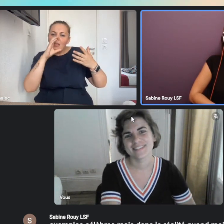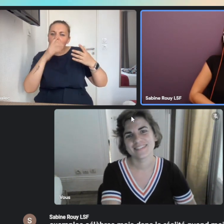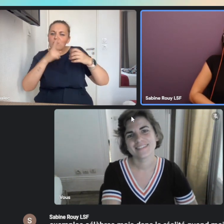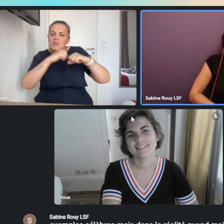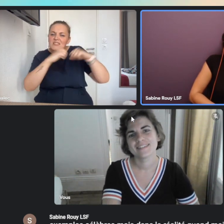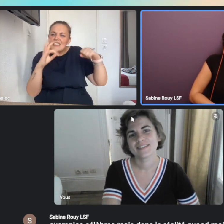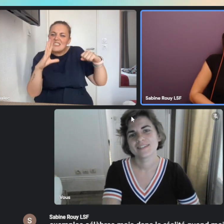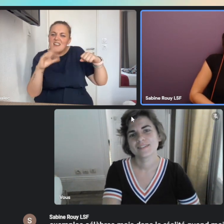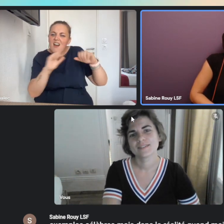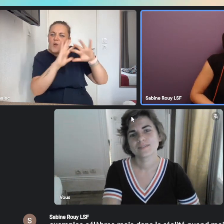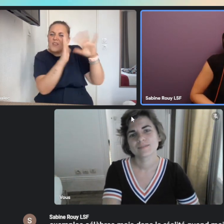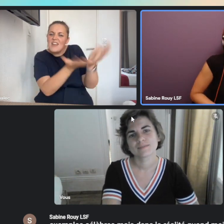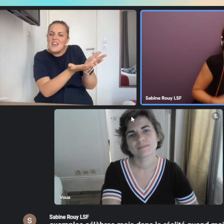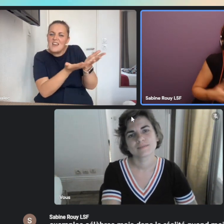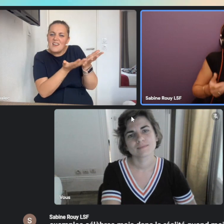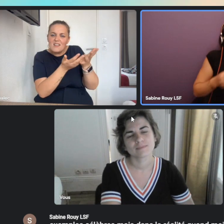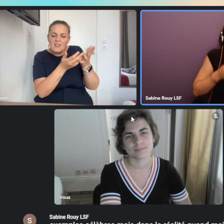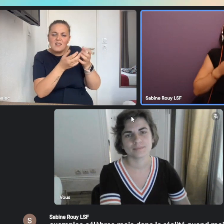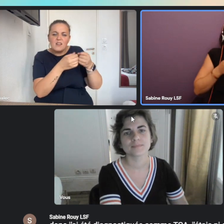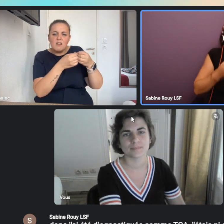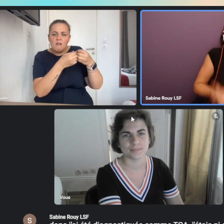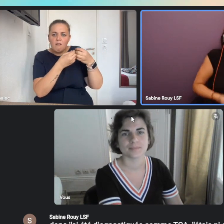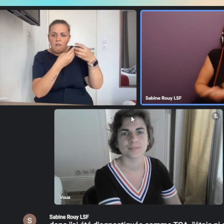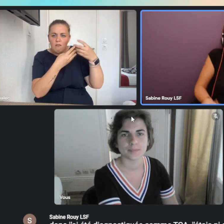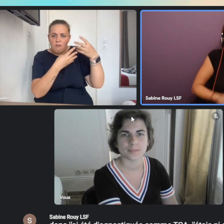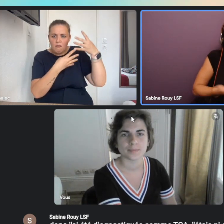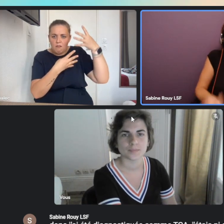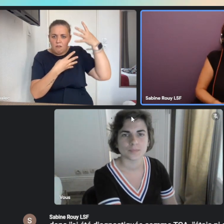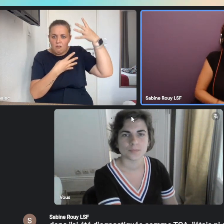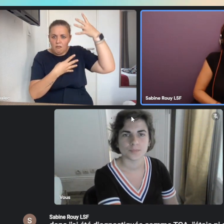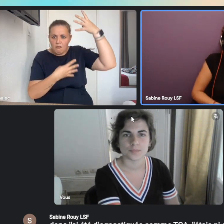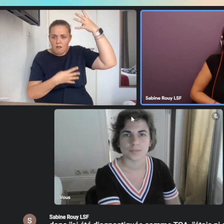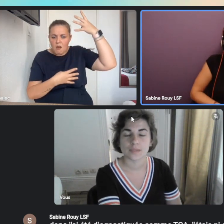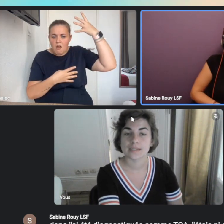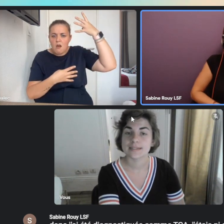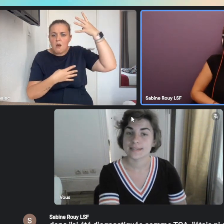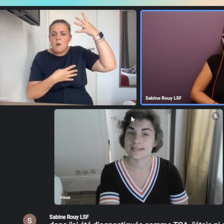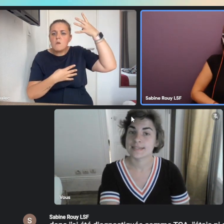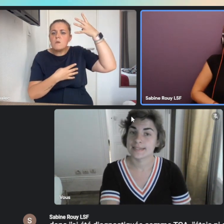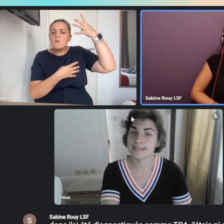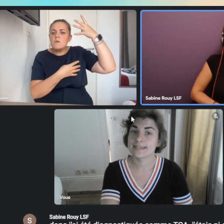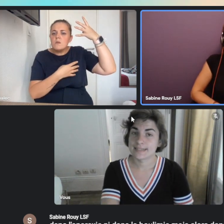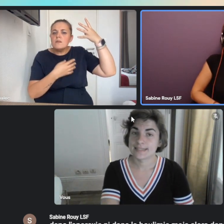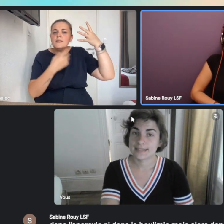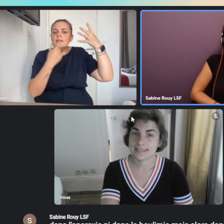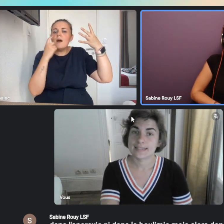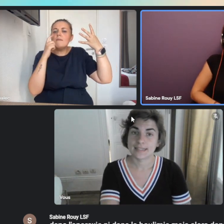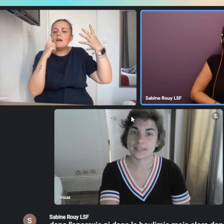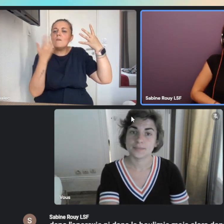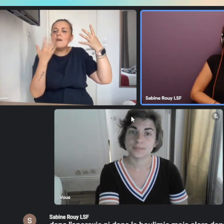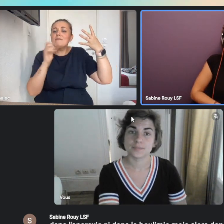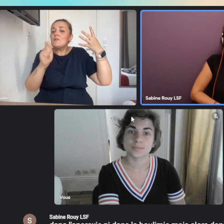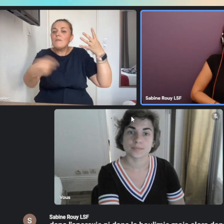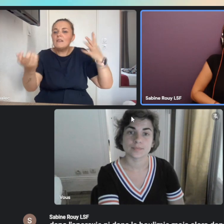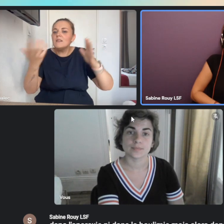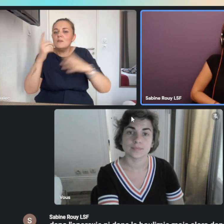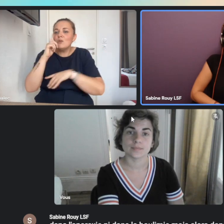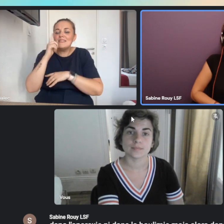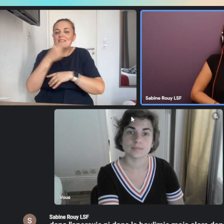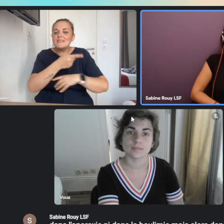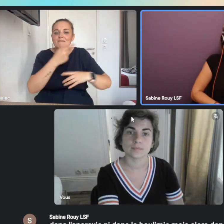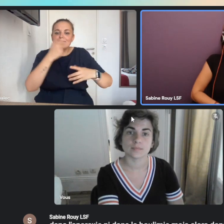Et donc, j'ai essayé de voir ce qui était un peu plus en détail les TCA. Et en fait, il y a énormément de